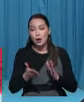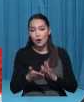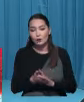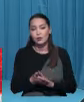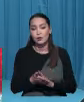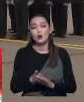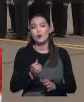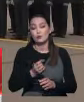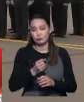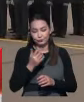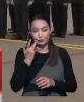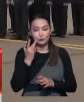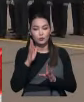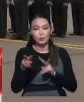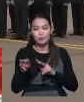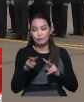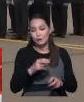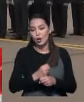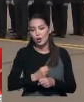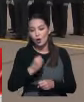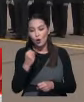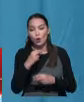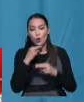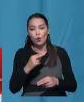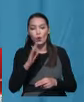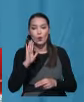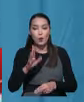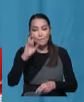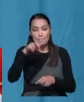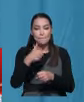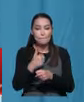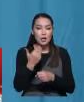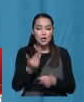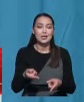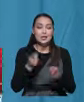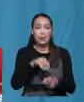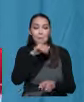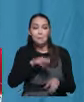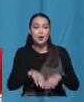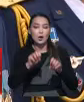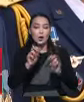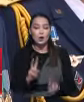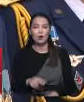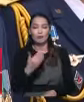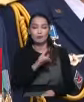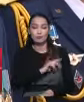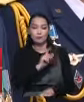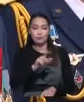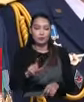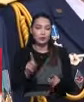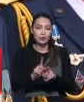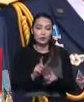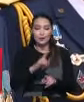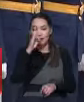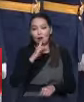назарда ұстайды. Мемлекет басшысы әскеріміздің сапында өзінің нағыз кәсіби мамандары қызмет ететінін жеткізді. Қазақстанның